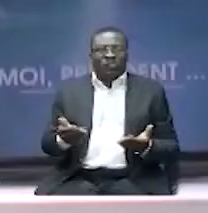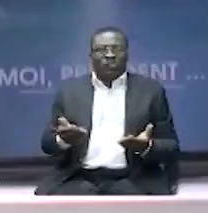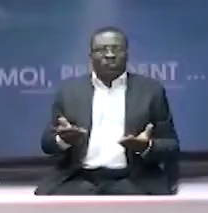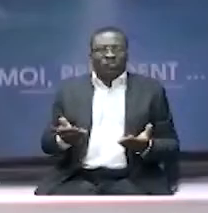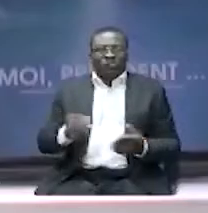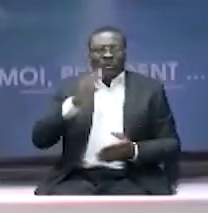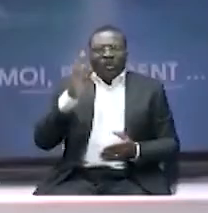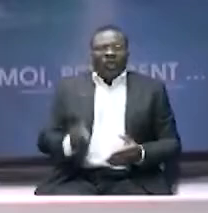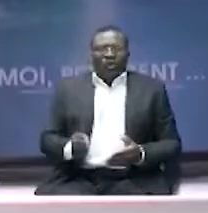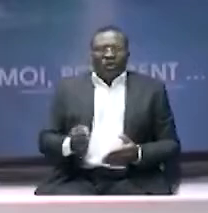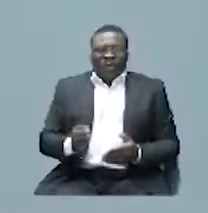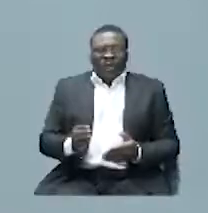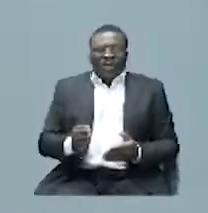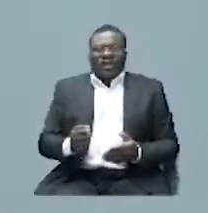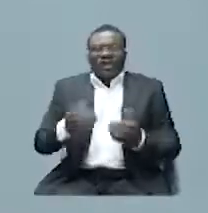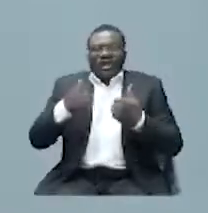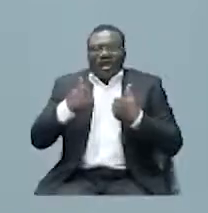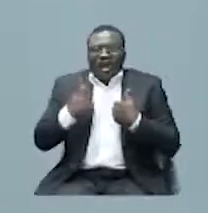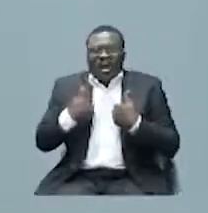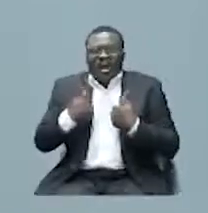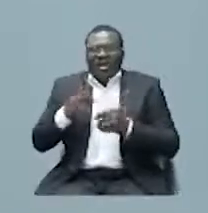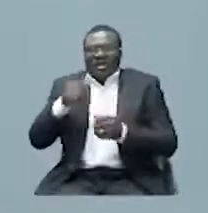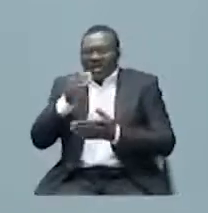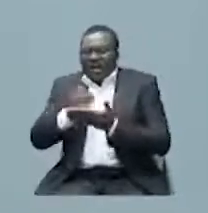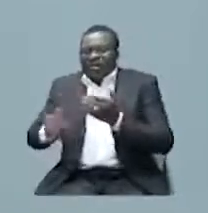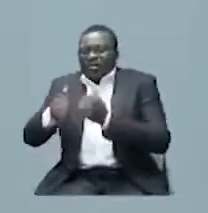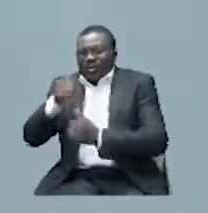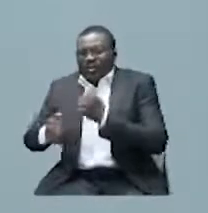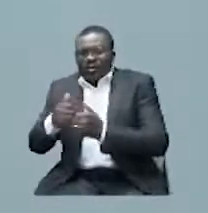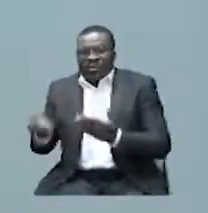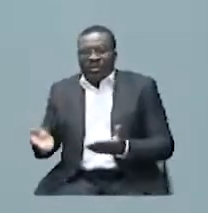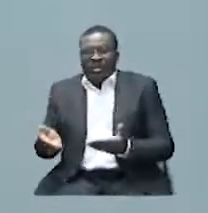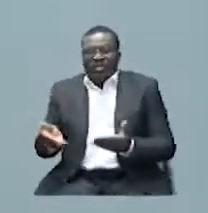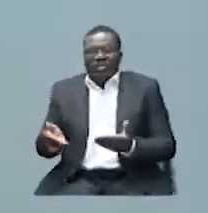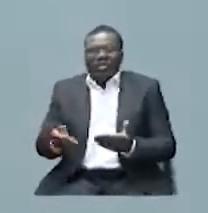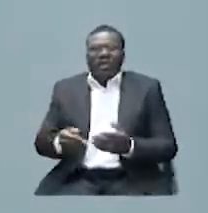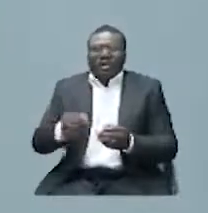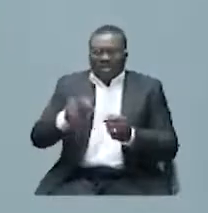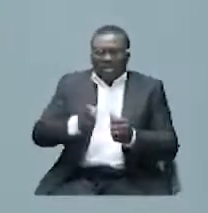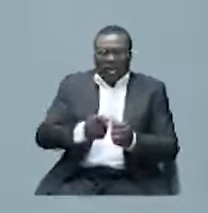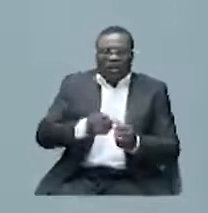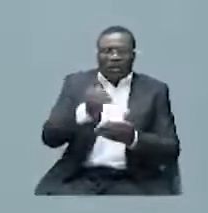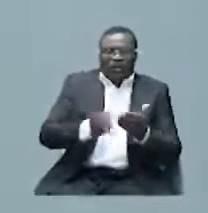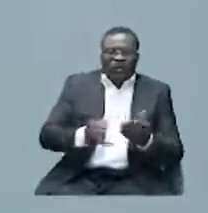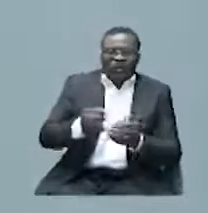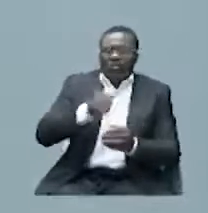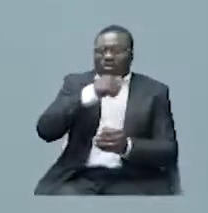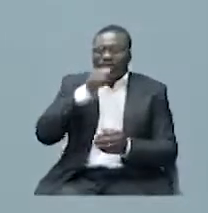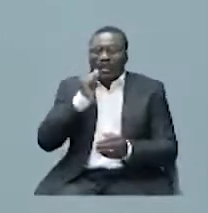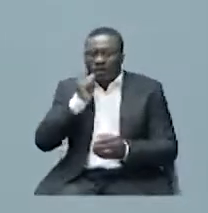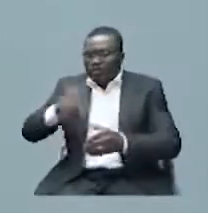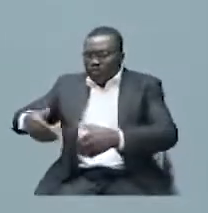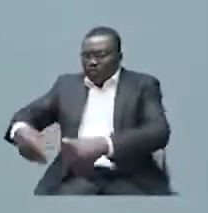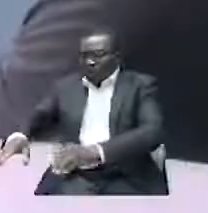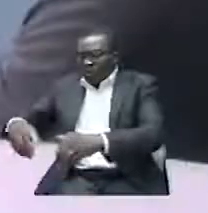Le Bénin est sinistré dans tous les secteurs de notre vie économique. Aussi bien dans le secteur de l'artisanat, de l'agriculture, du